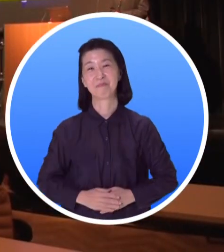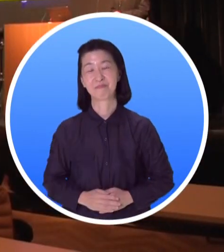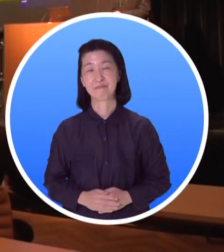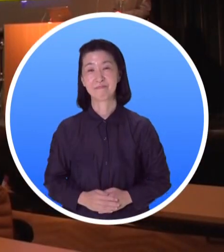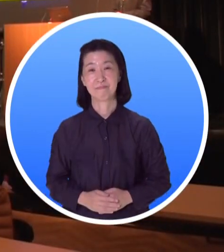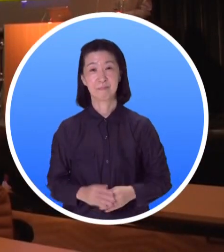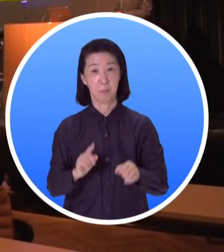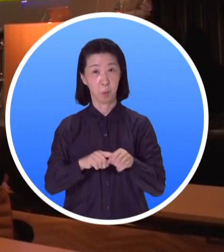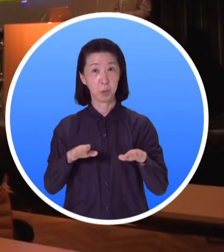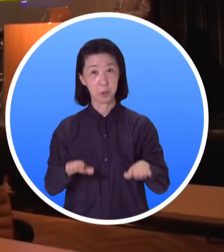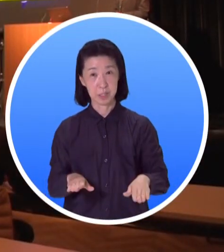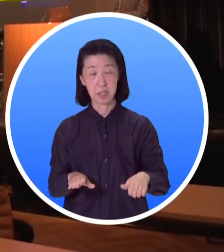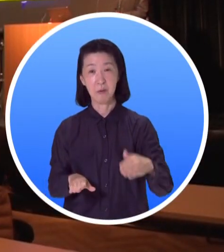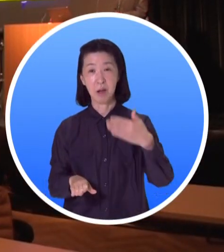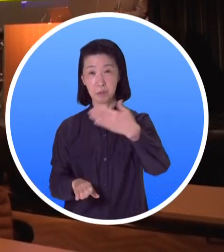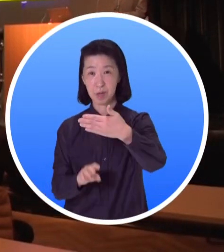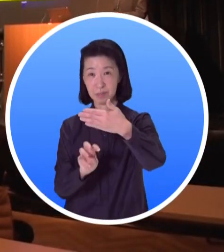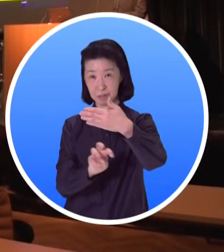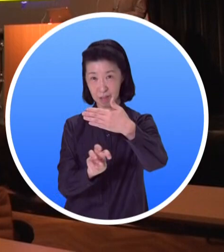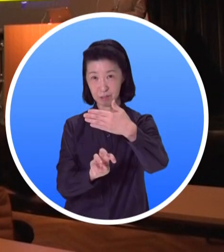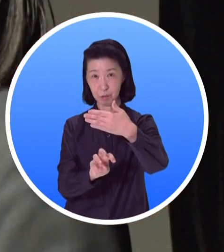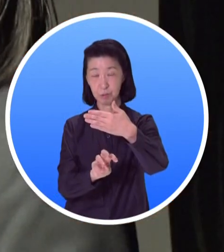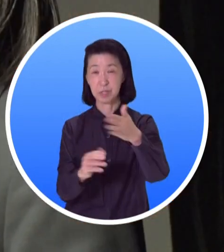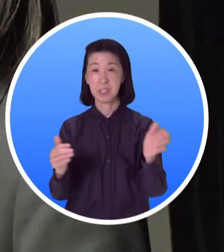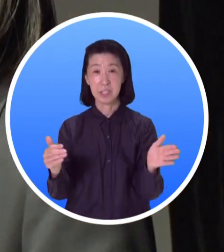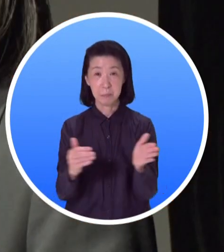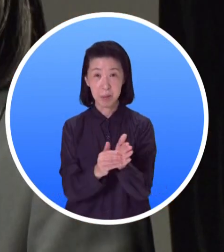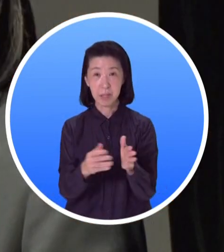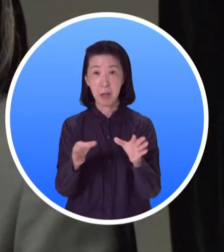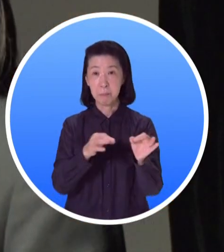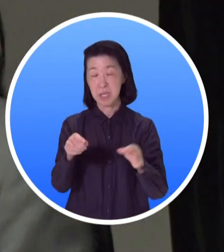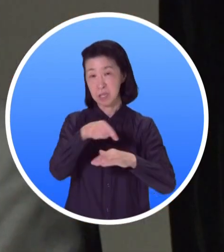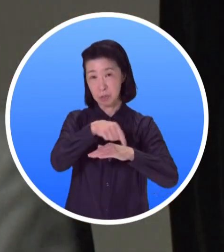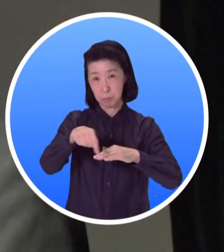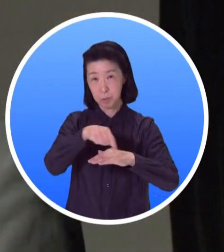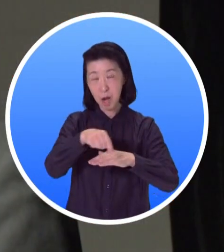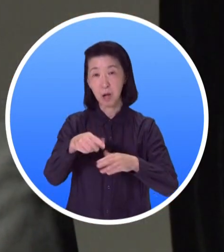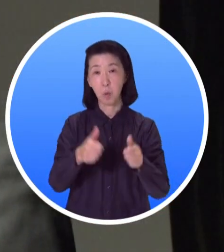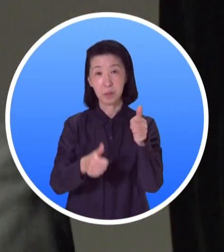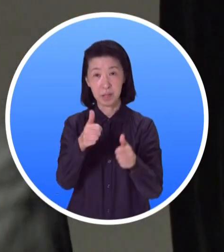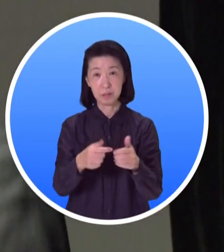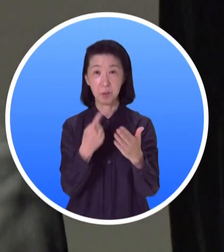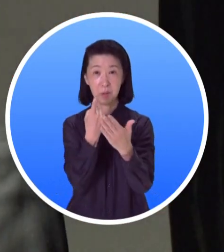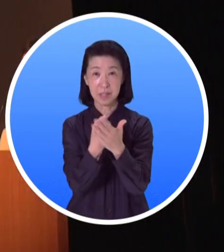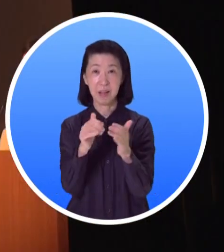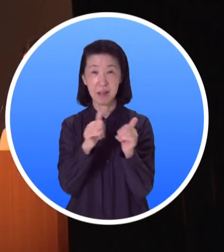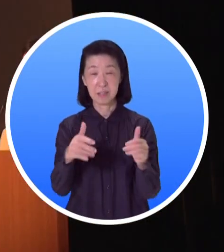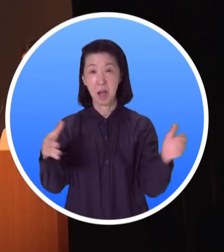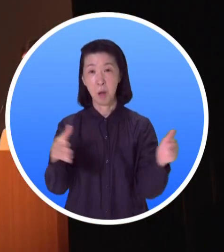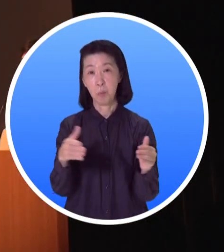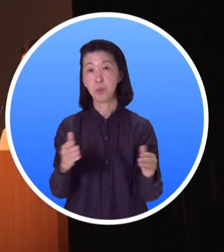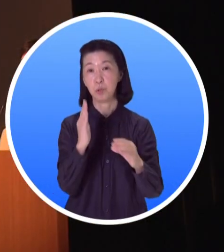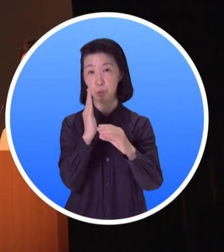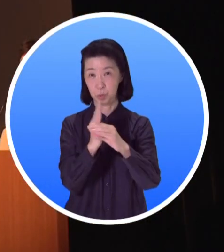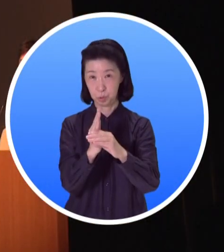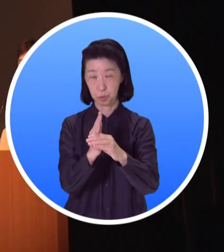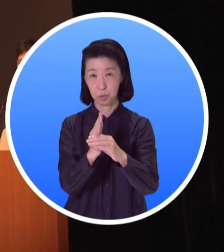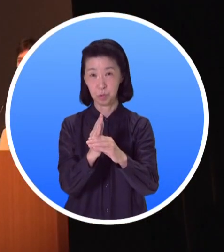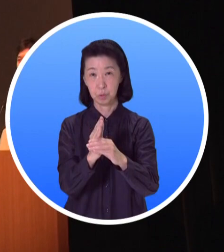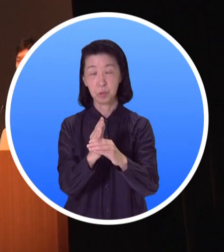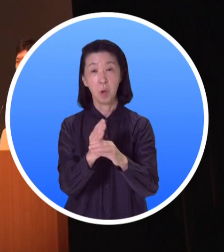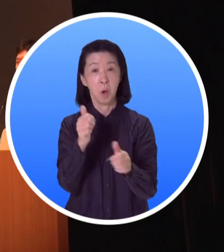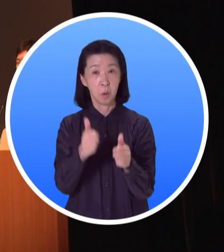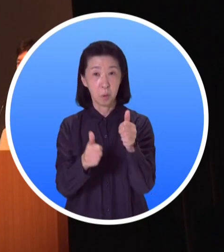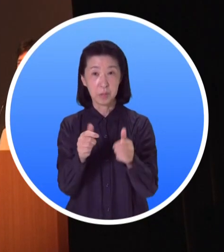思います。今年は9月30日までビジネスプランコンテストの参加者を募集しています。コンテスト